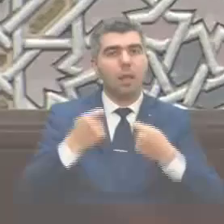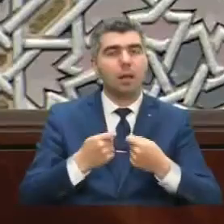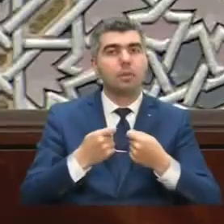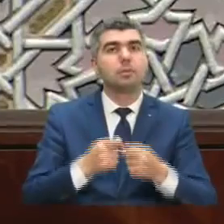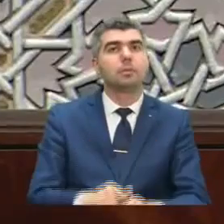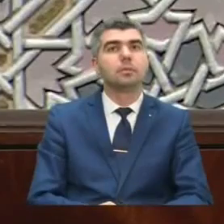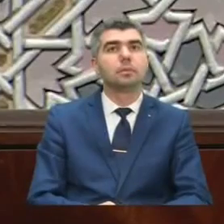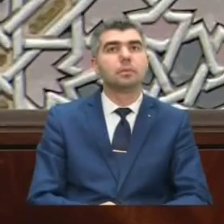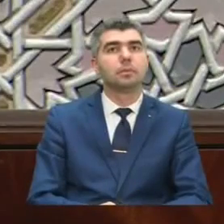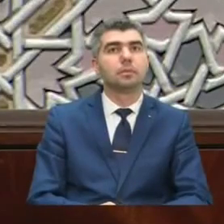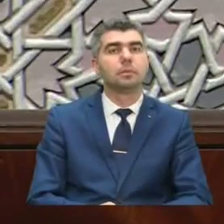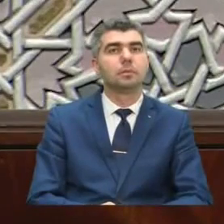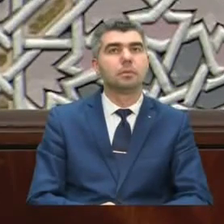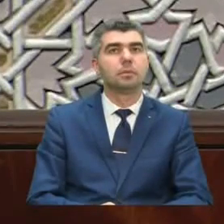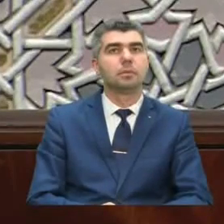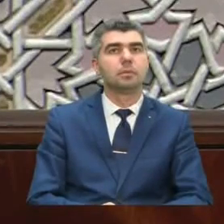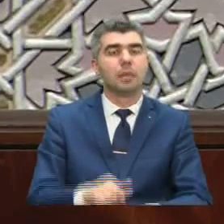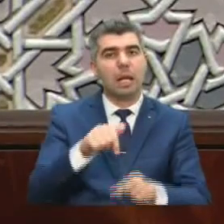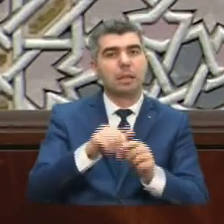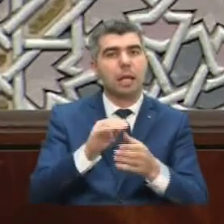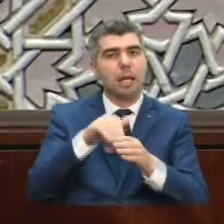الكلمة للسيد النائب مصطفى الشناوي.